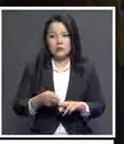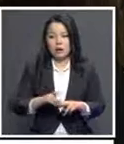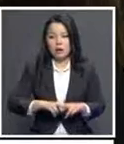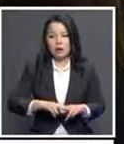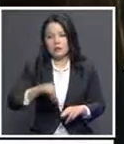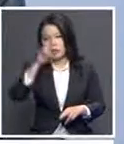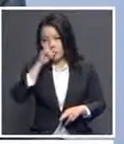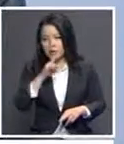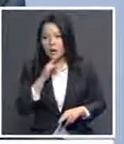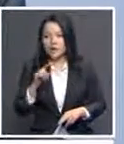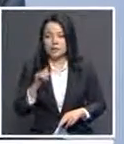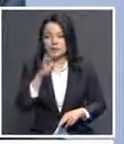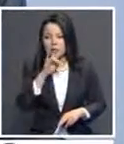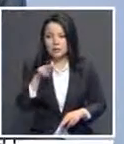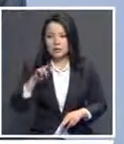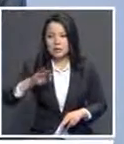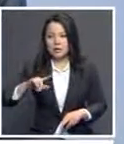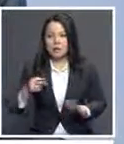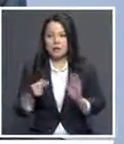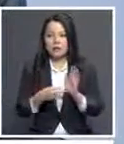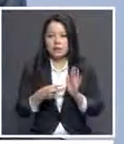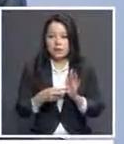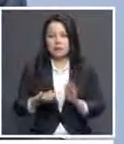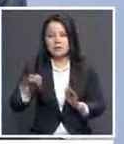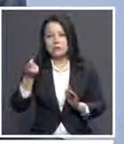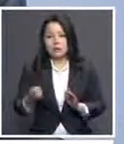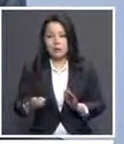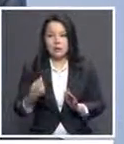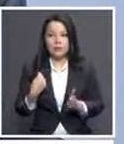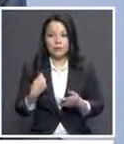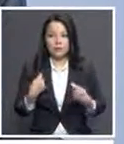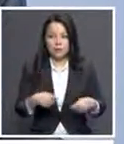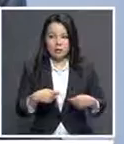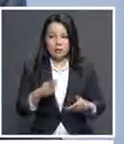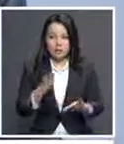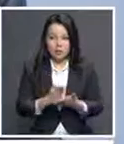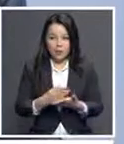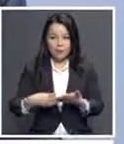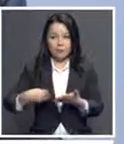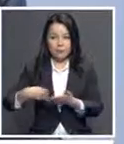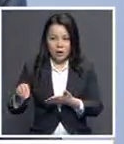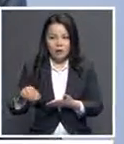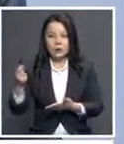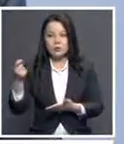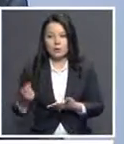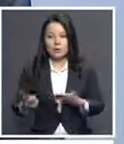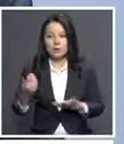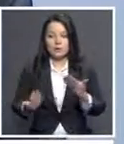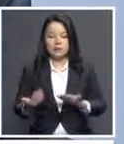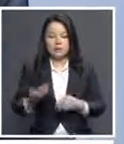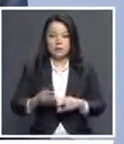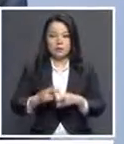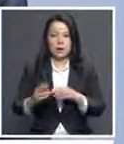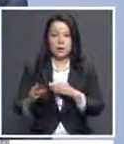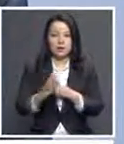дизельдің отынның бағасы нарықтағыдан төмен беріліп жатыр. Қазір ауыл шаруашылық тауар өндірушілеріне одан да төмен берілетін болса,